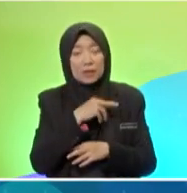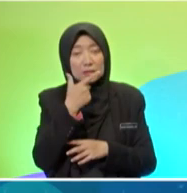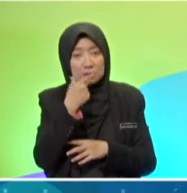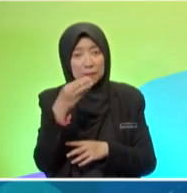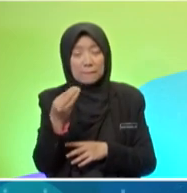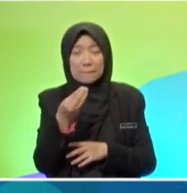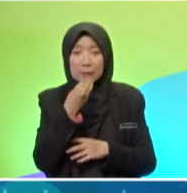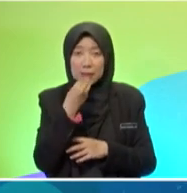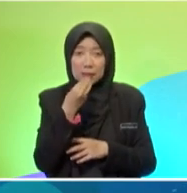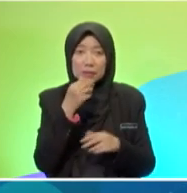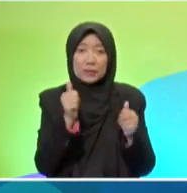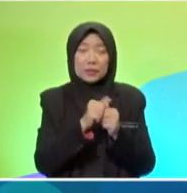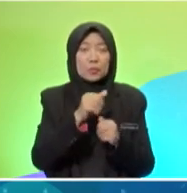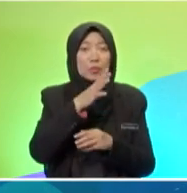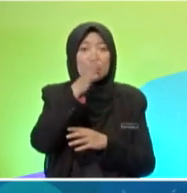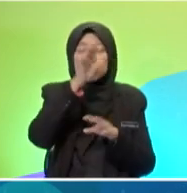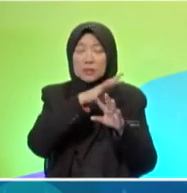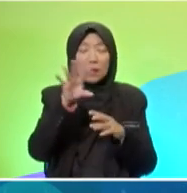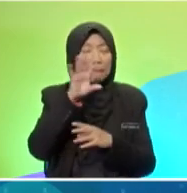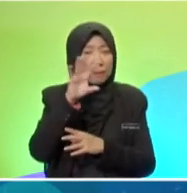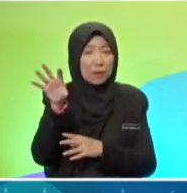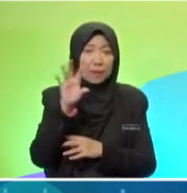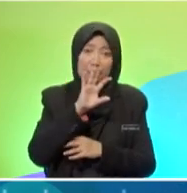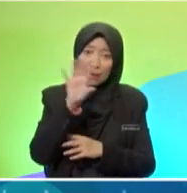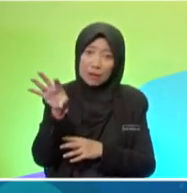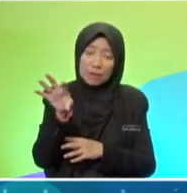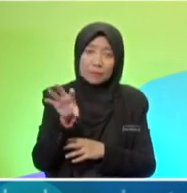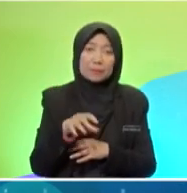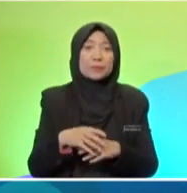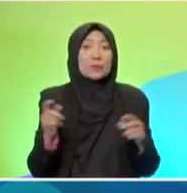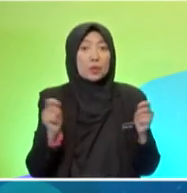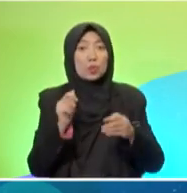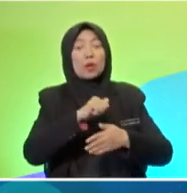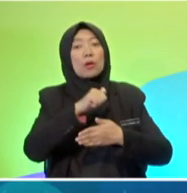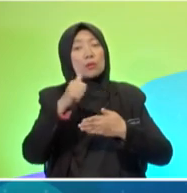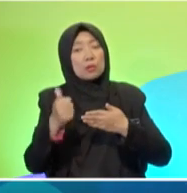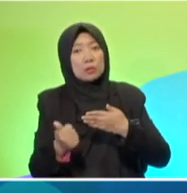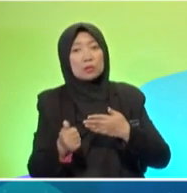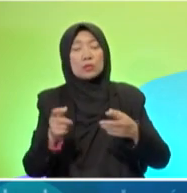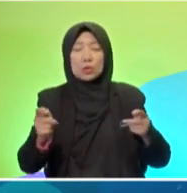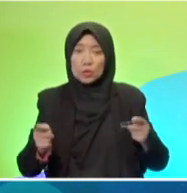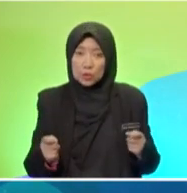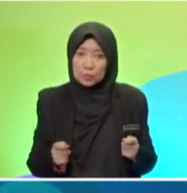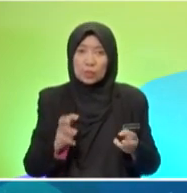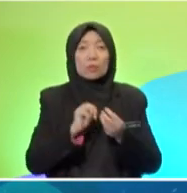ibu bapak jangan marah-marah takut di akhirat terima musikal